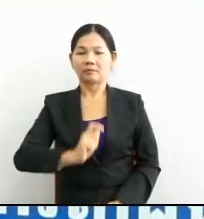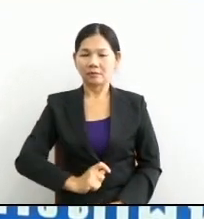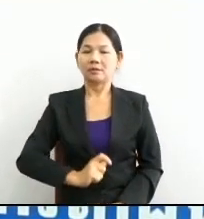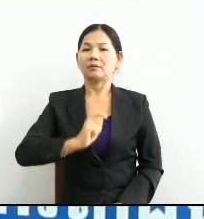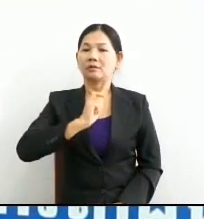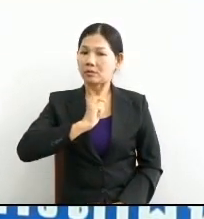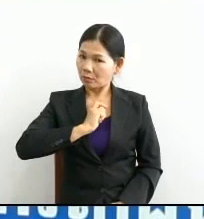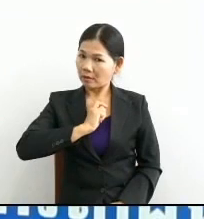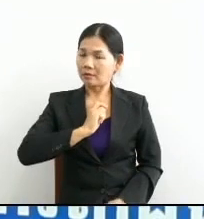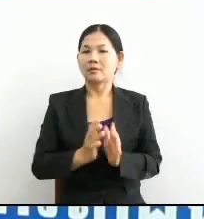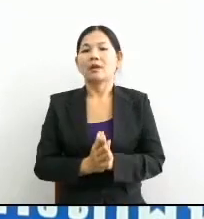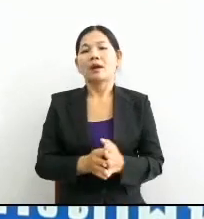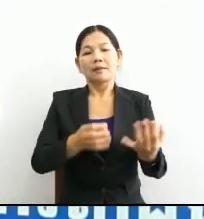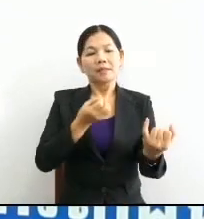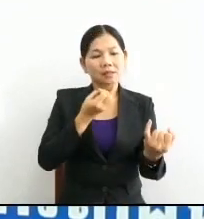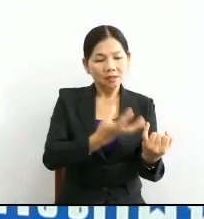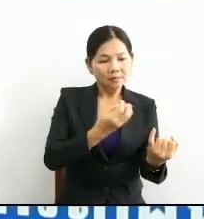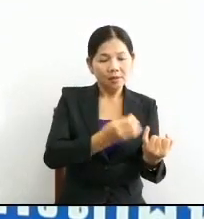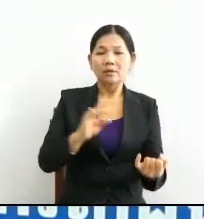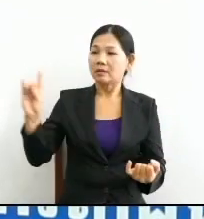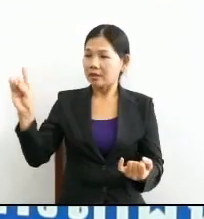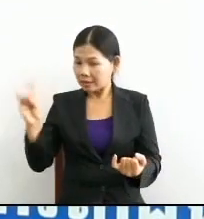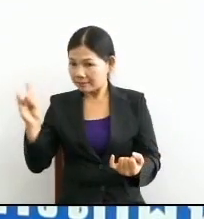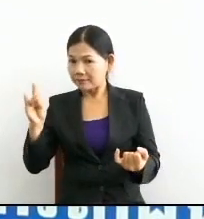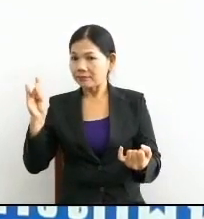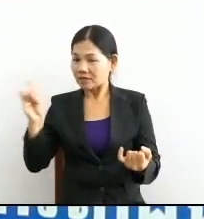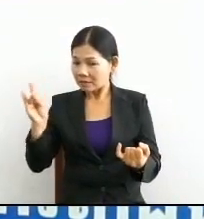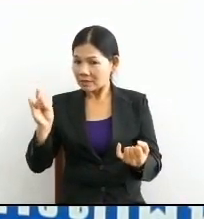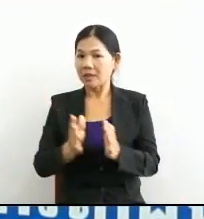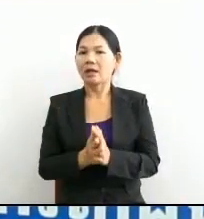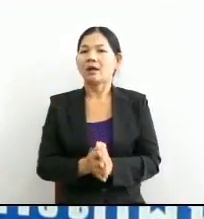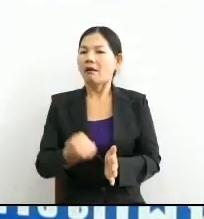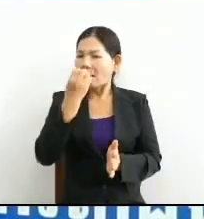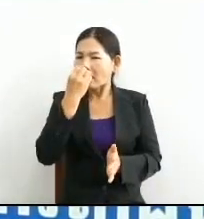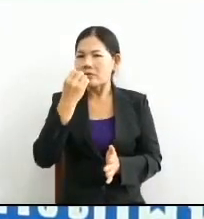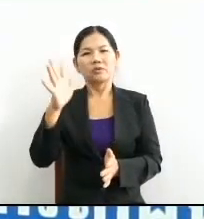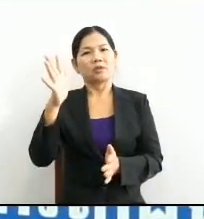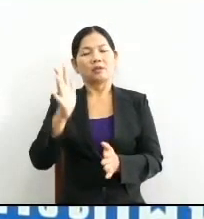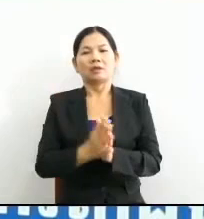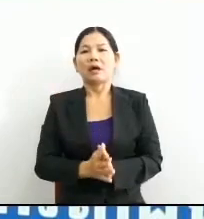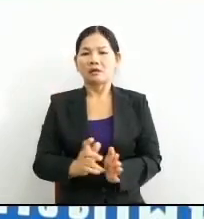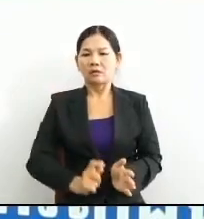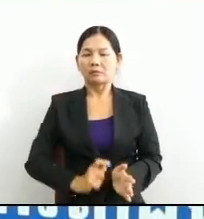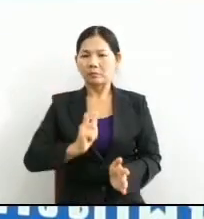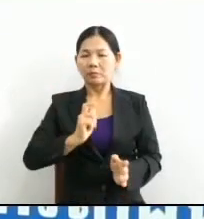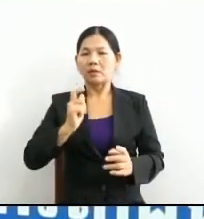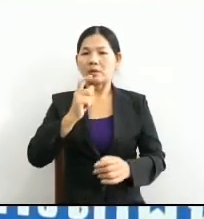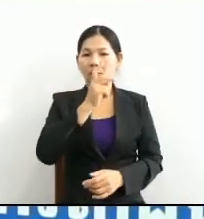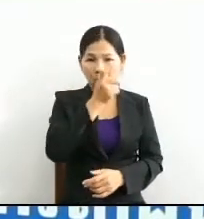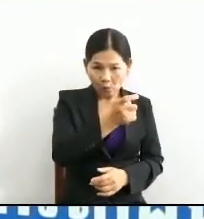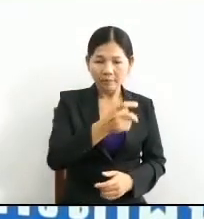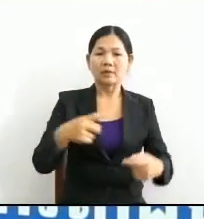trên chăm sát con mình ao chầm nấy khen yê con mình ao tất khen yê phật khen yê ru bà nát con ru mình bàn tê và cọp